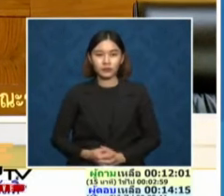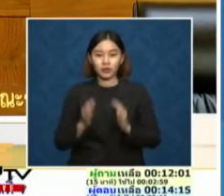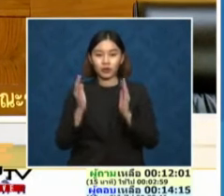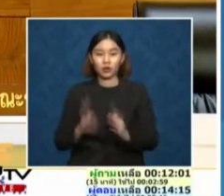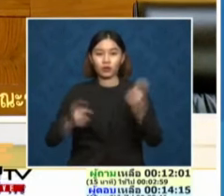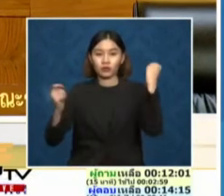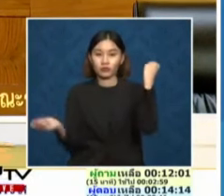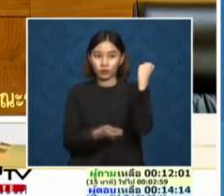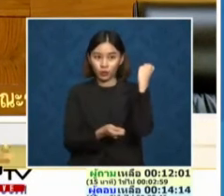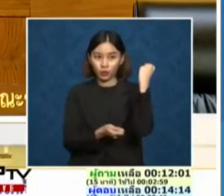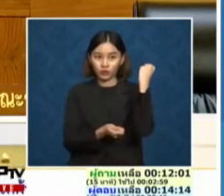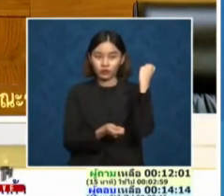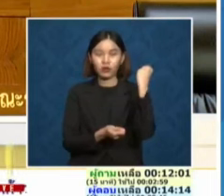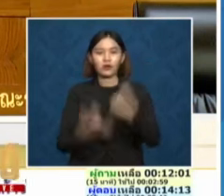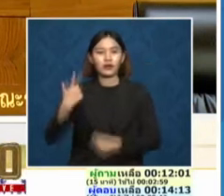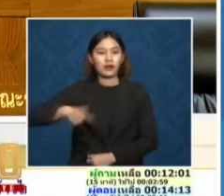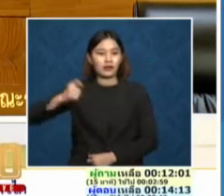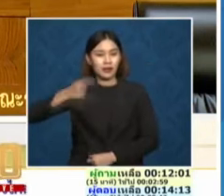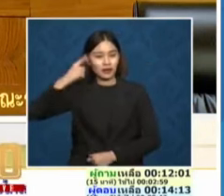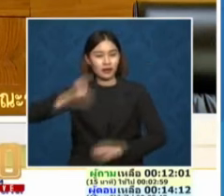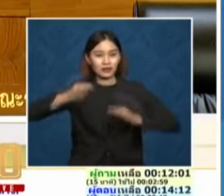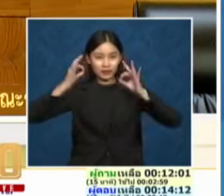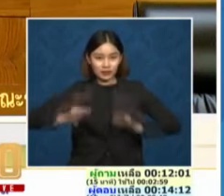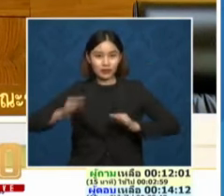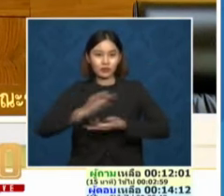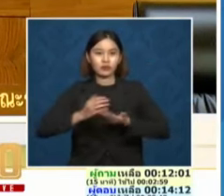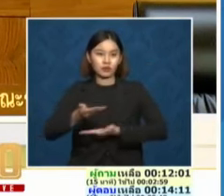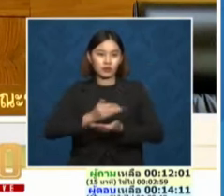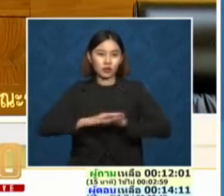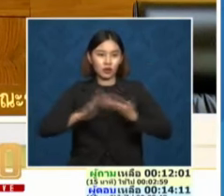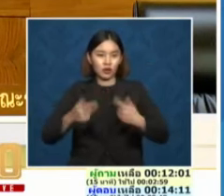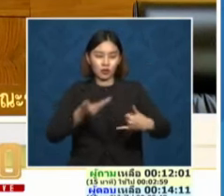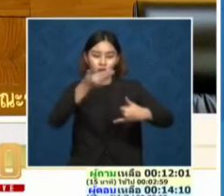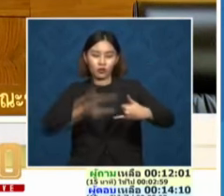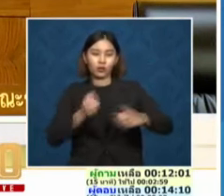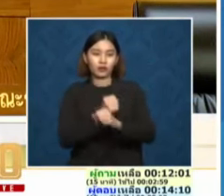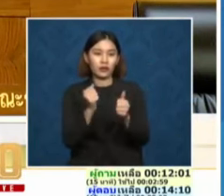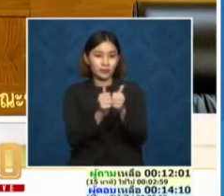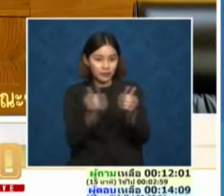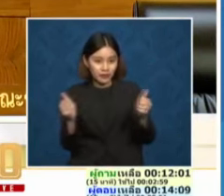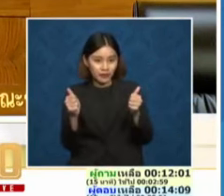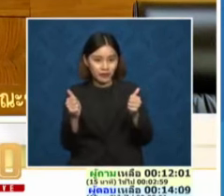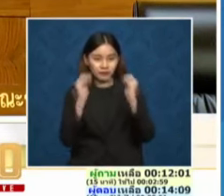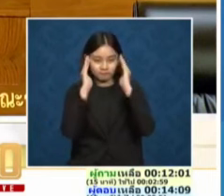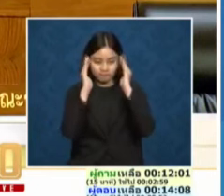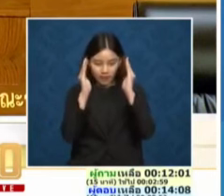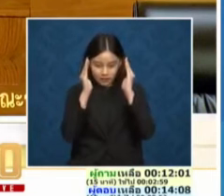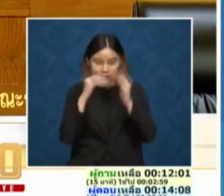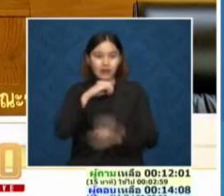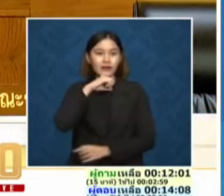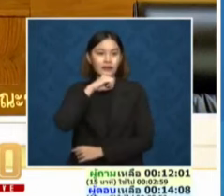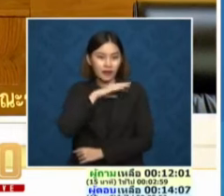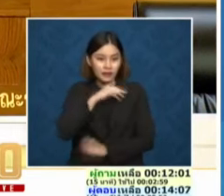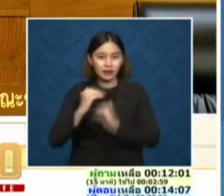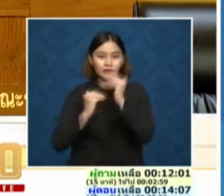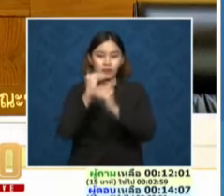แขกเมืองได้ไอ้แบบนี้ในกระบวนการต่างๆเนี่ยมันน่าสงสัยเสียเหลือเกินแล้วยังไม่ได้รับคำตอบเพราะฉะนั้นเนี่ยมันไปถึงกระบวนการซักฟอก